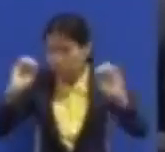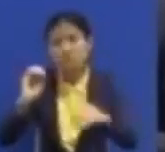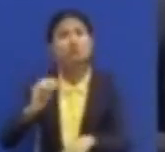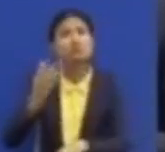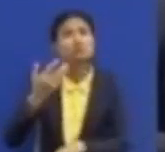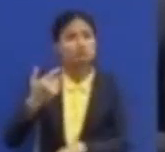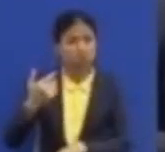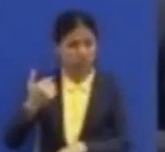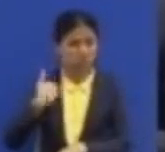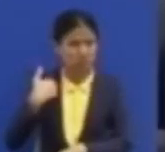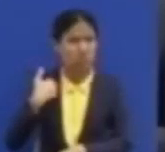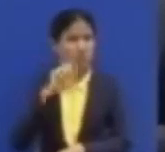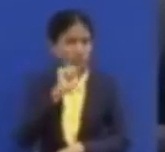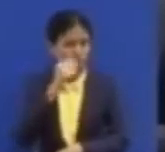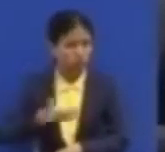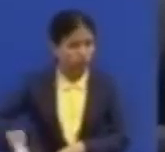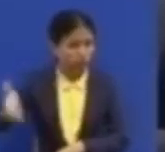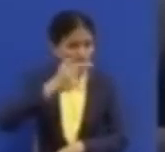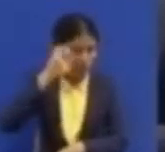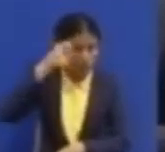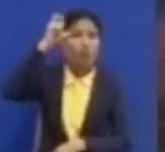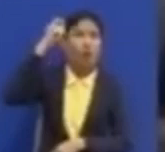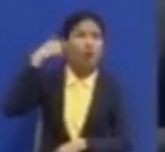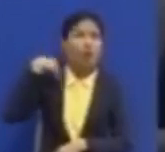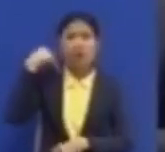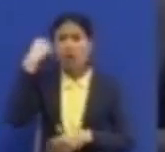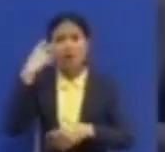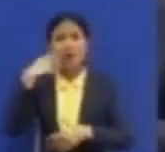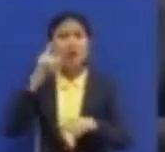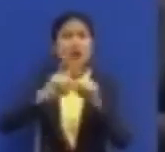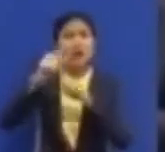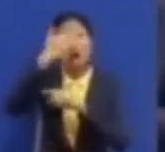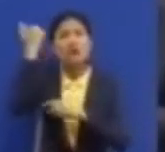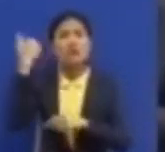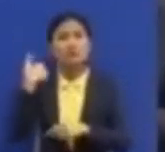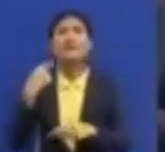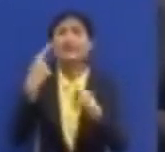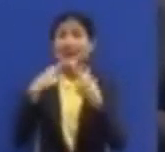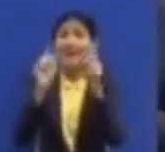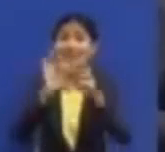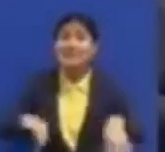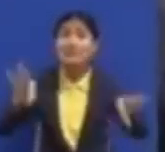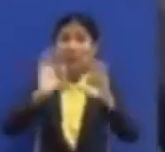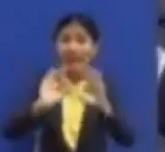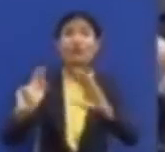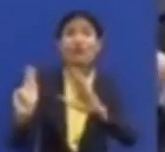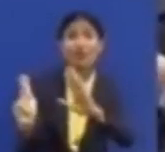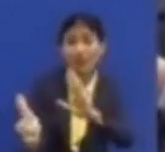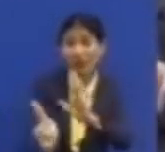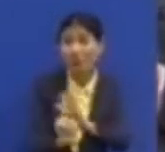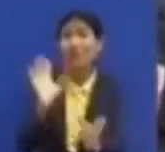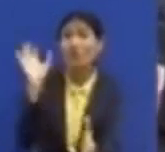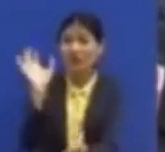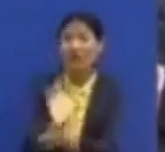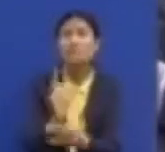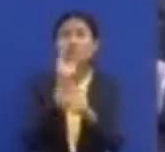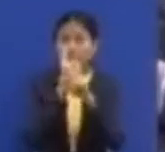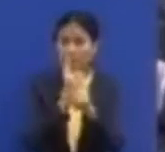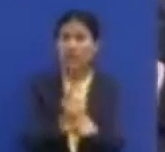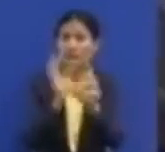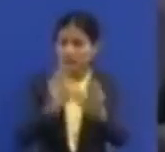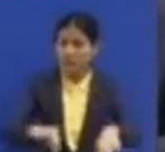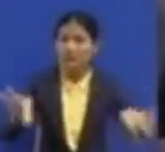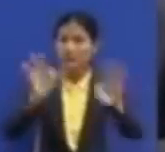แต่ต้องดำเนินตามข้อบังคับที่ท่านเลขาธิการสภาผู้แทนได้กล่าวว่าเราขออนุโลมให้ใช้ข้อบัง